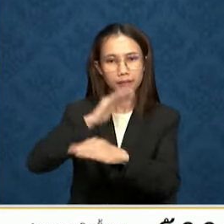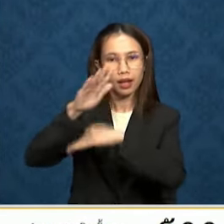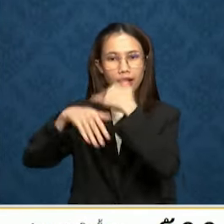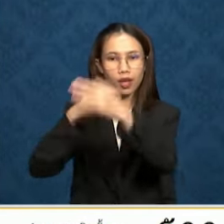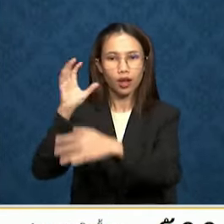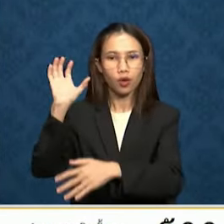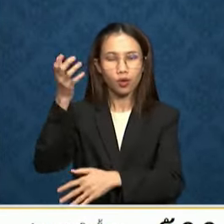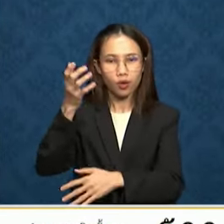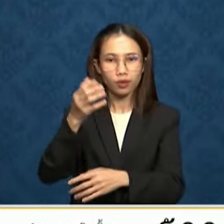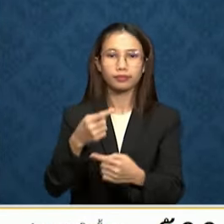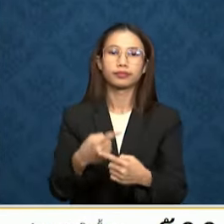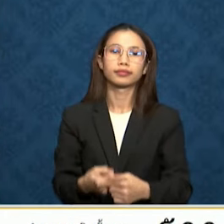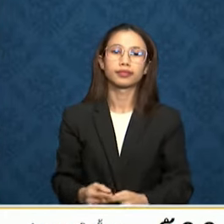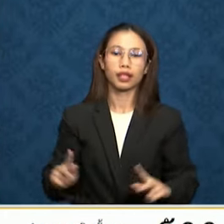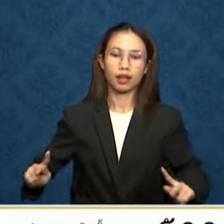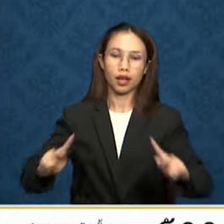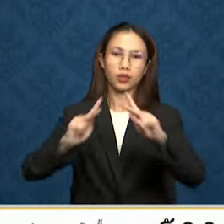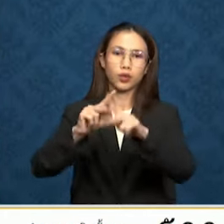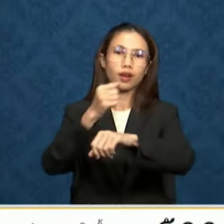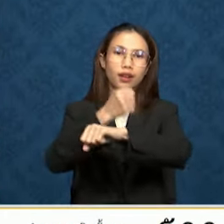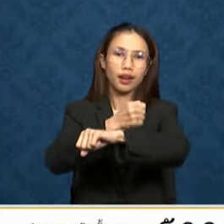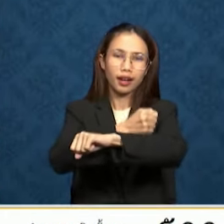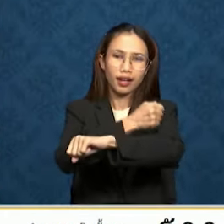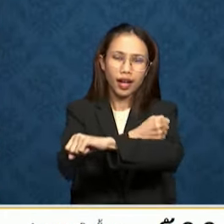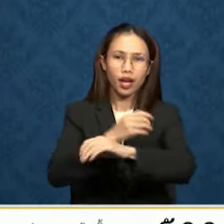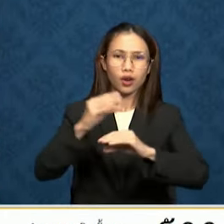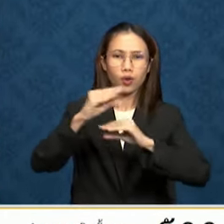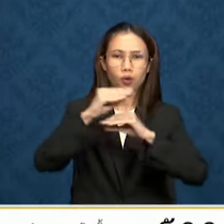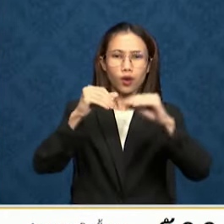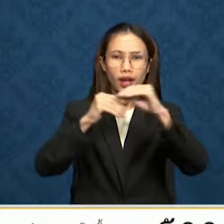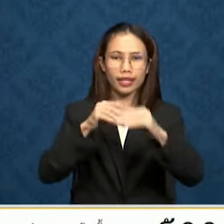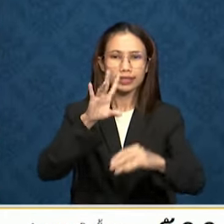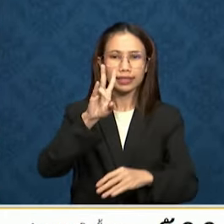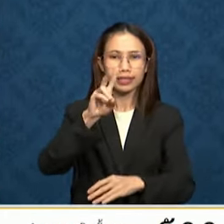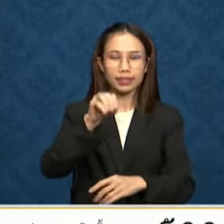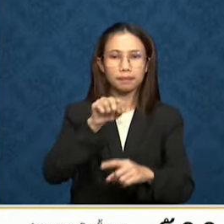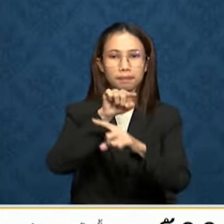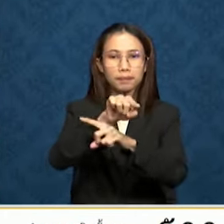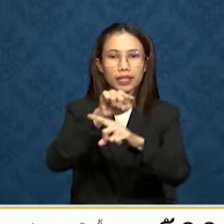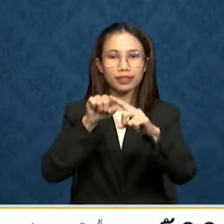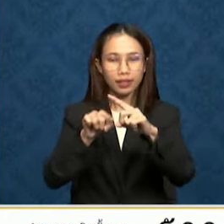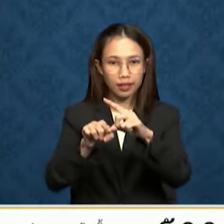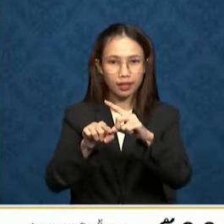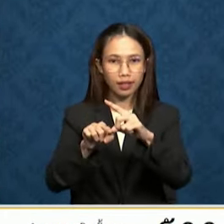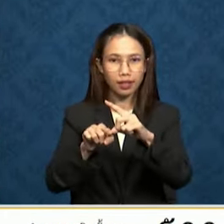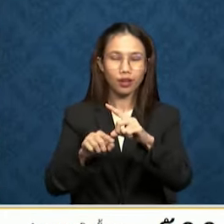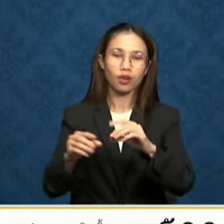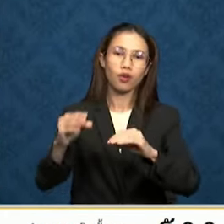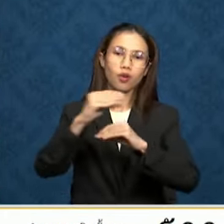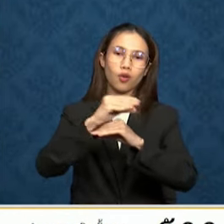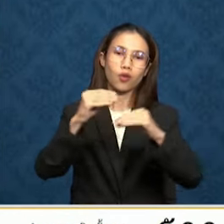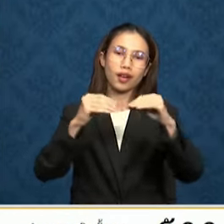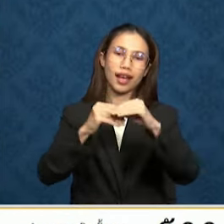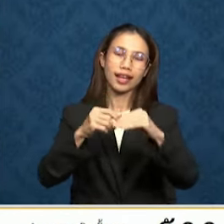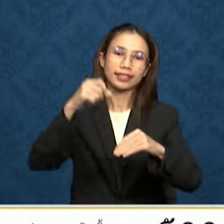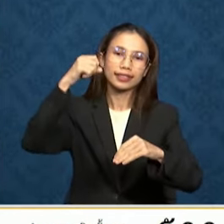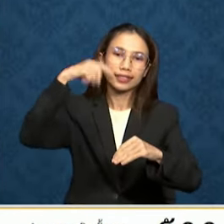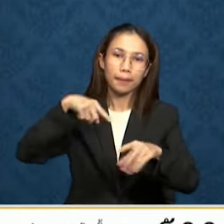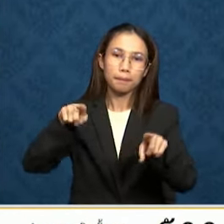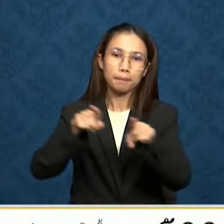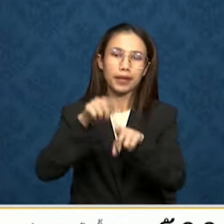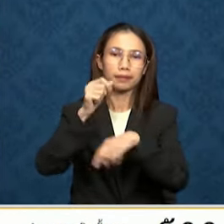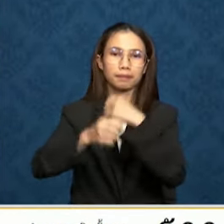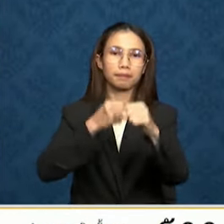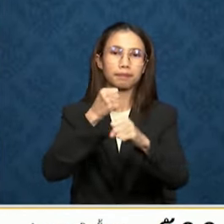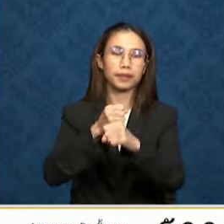ก็วงแรงงานค่ะท่านประธานโครงการ 70%เป็นโครงการที่ซ้ำกับปี 67แล้วเผลอ